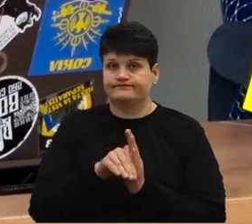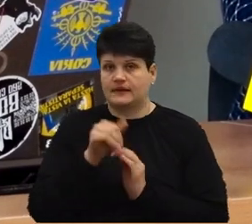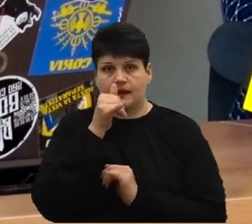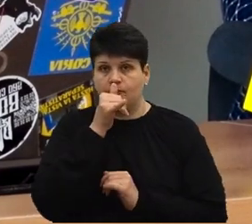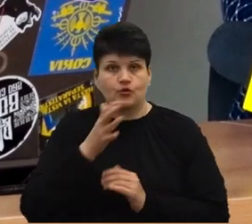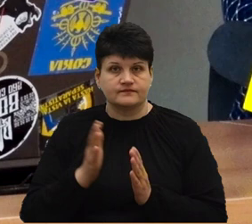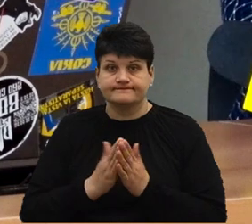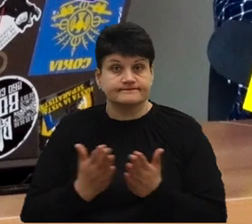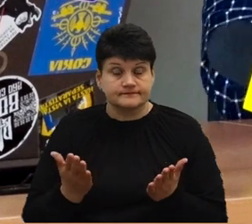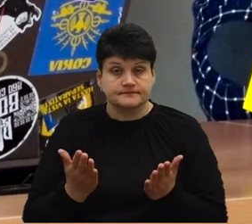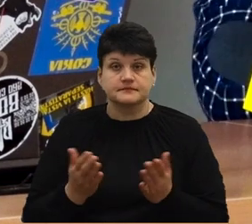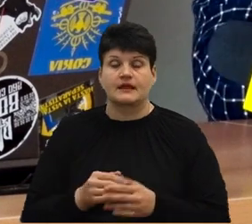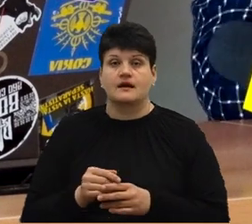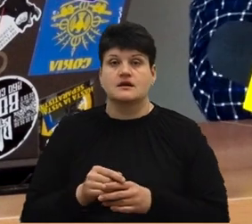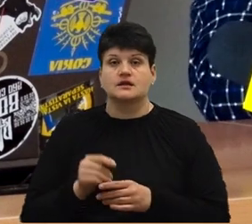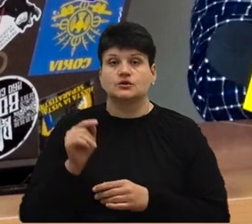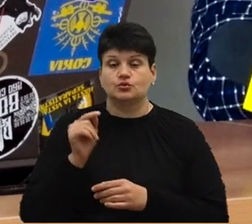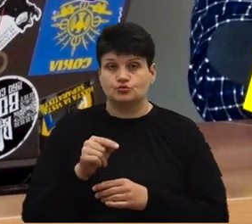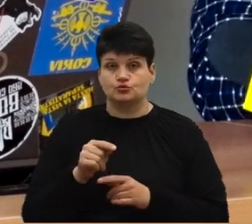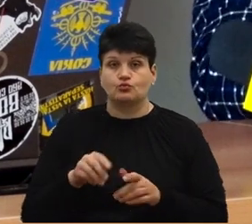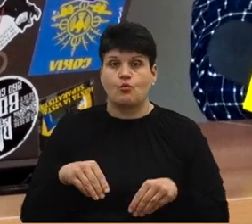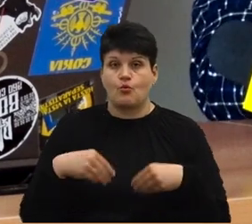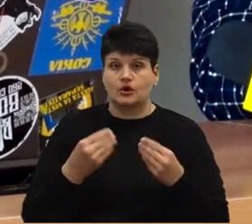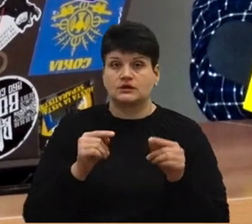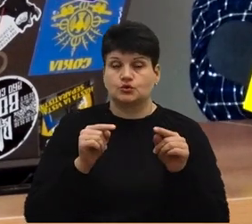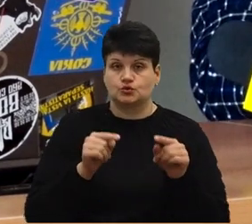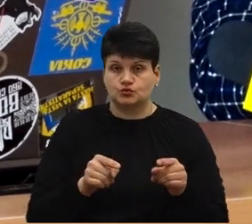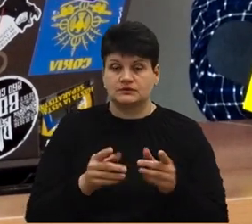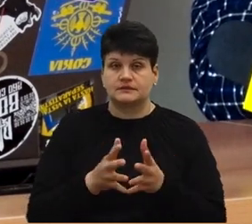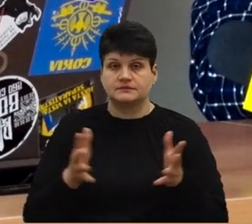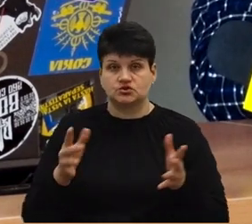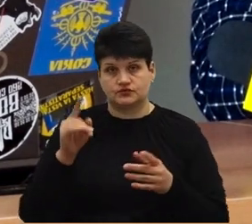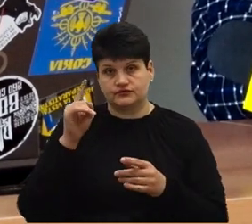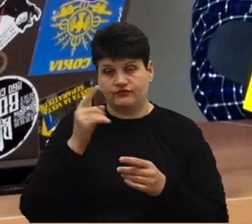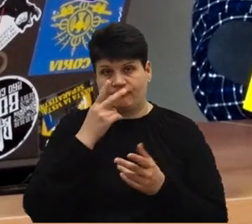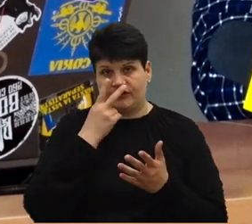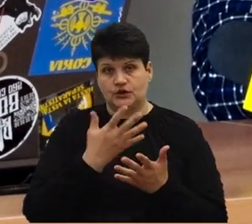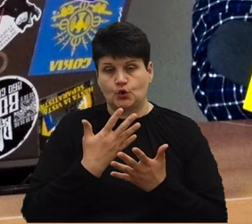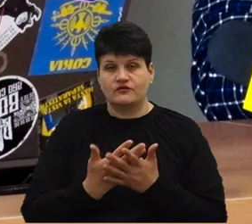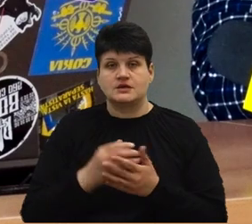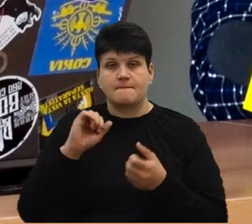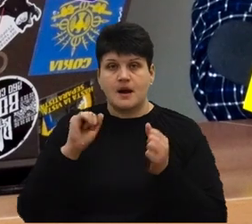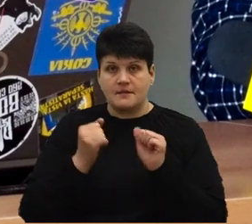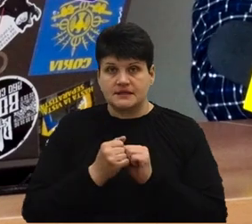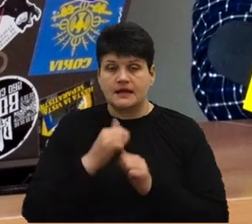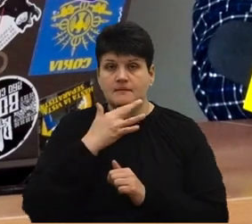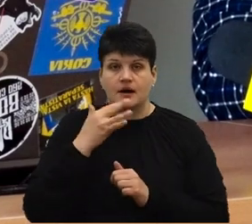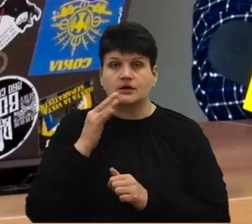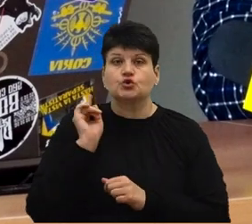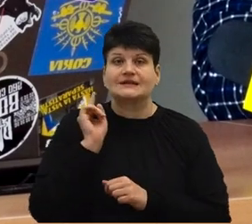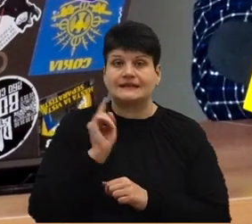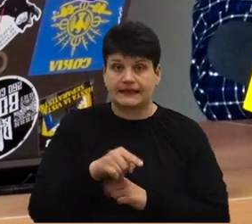більше того ми тут подано найвидовищніші пам'ятки і багато серед них таких що